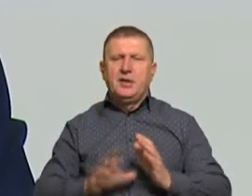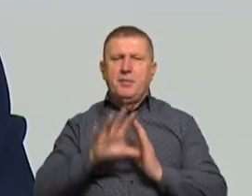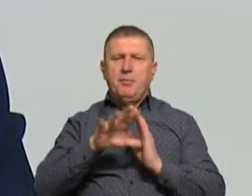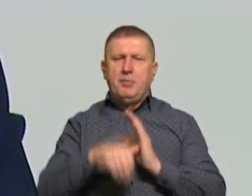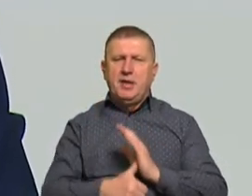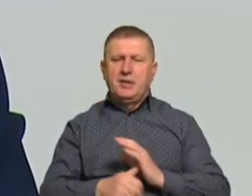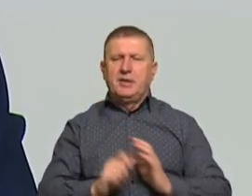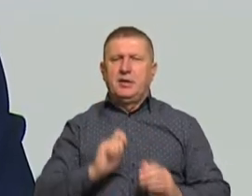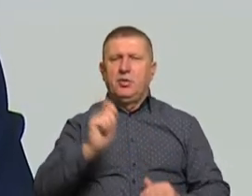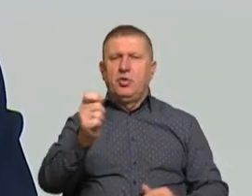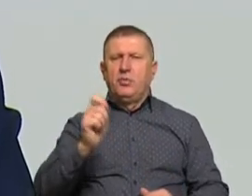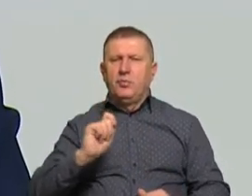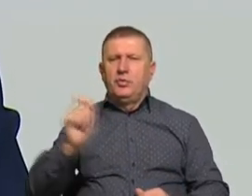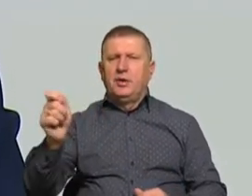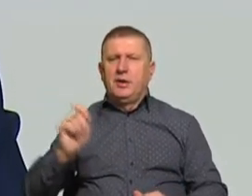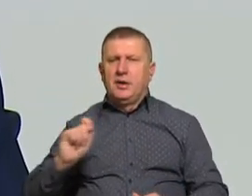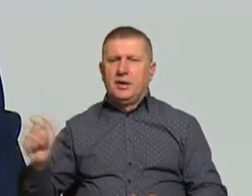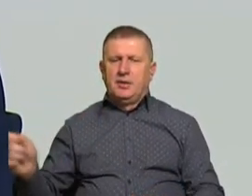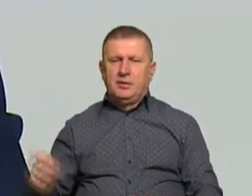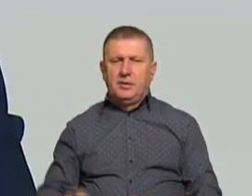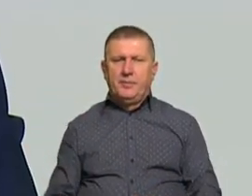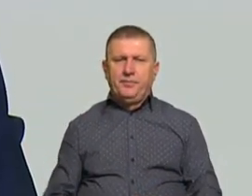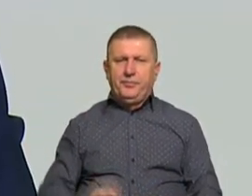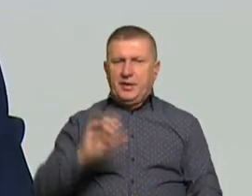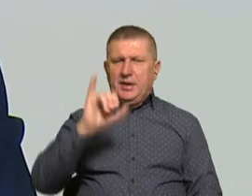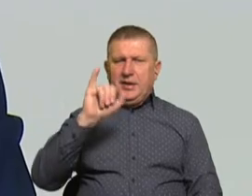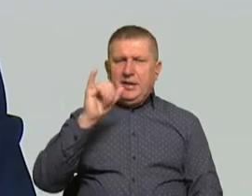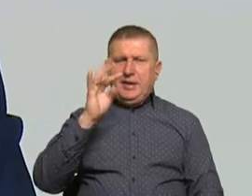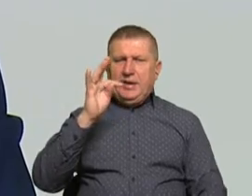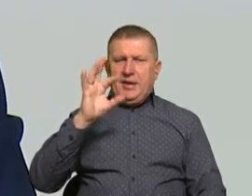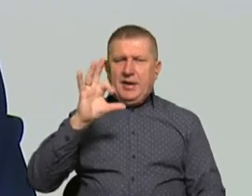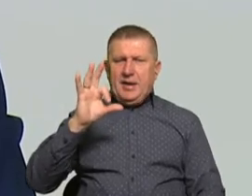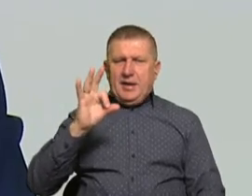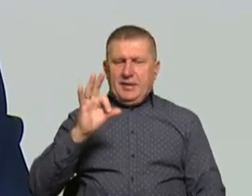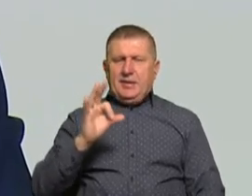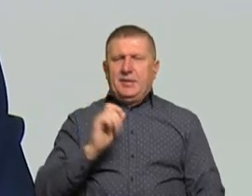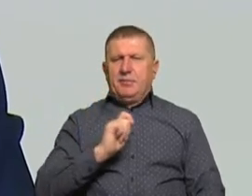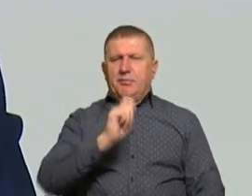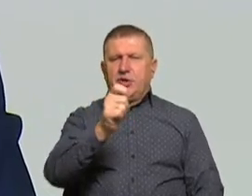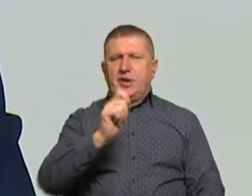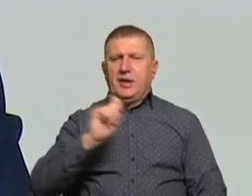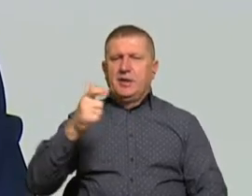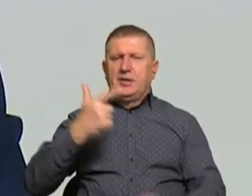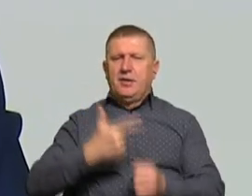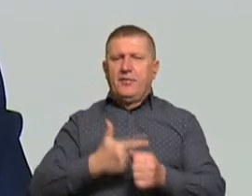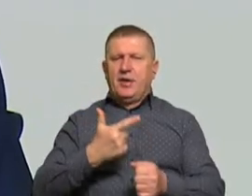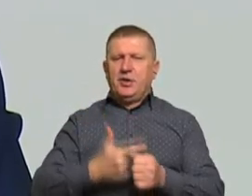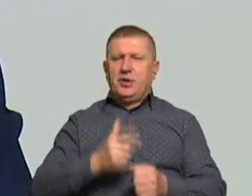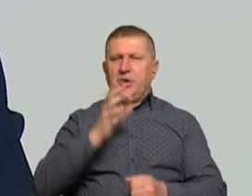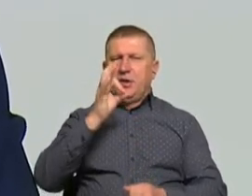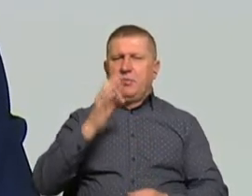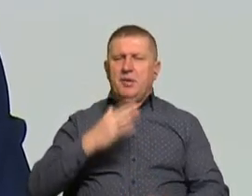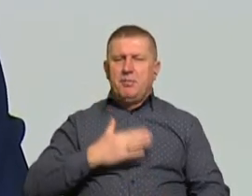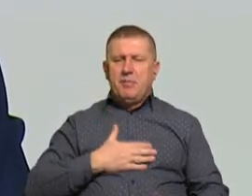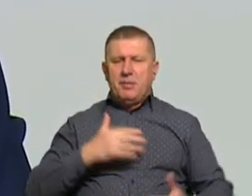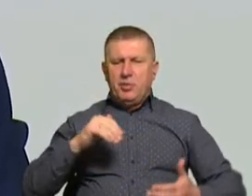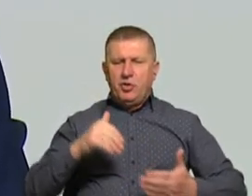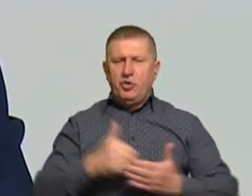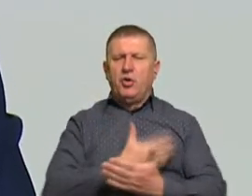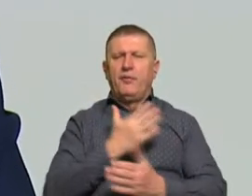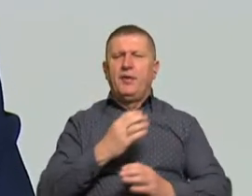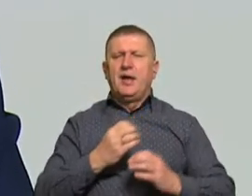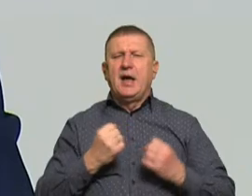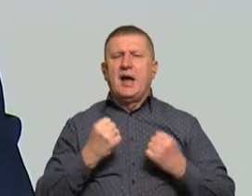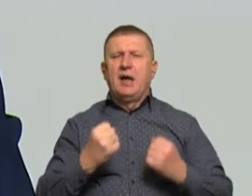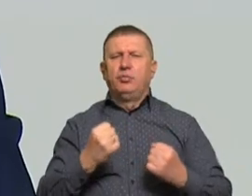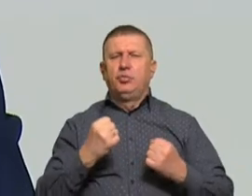miejskiej. System ITS usprawnił o 20% przejazd tych autobusów. Mamy nowy autobus. Najwięcej podziękowań, które